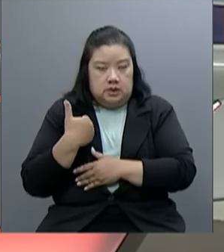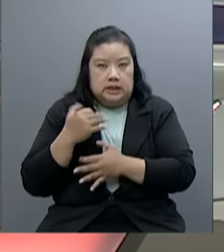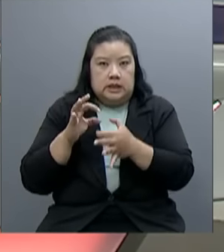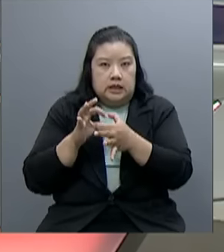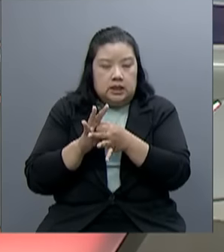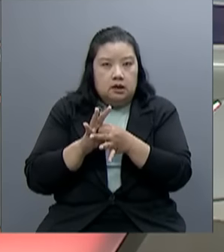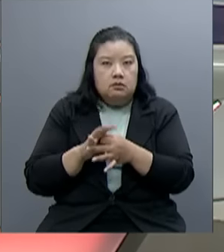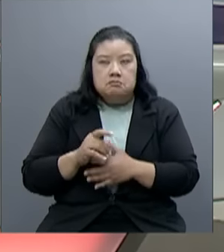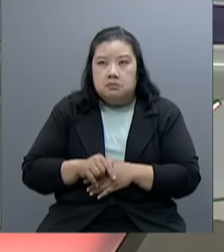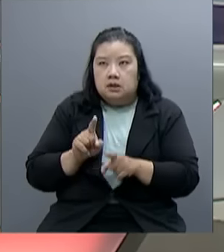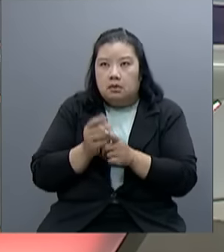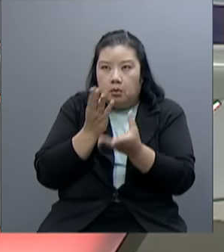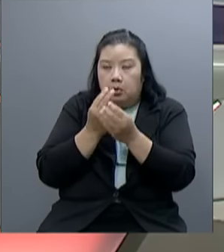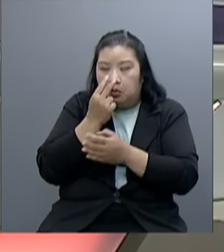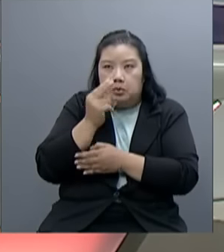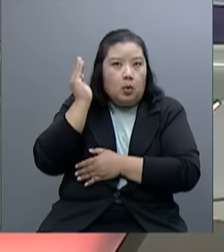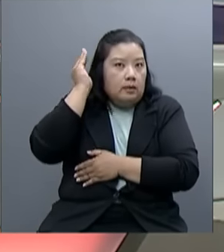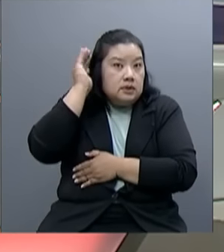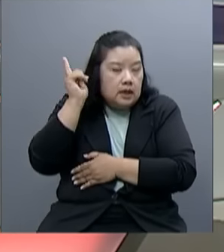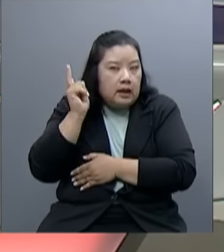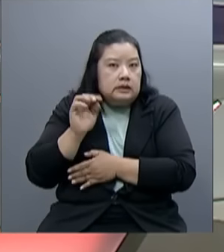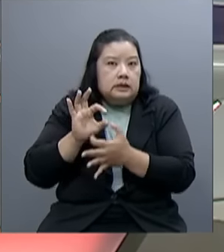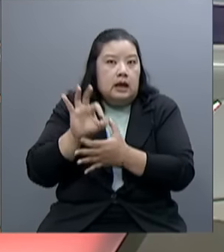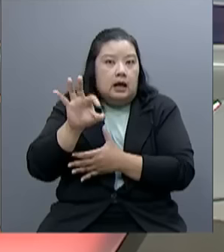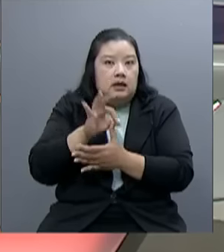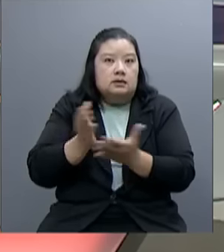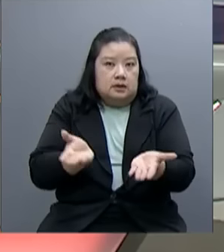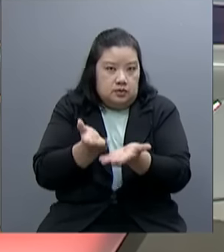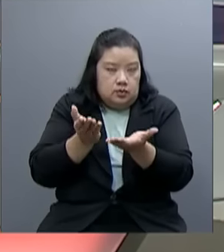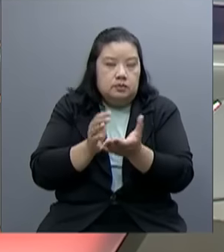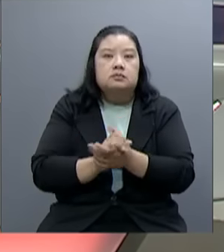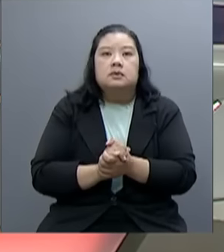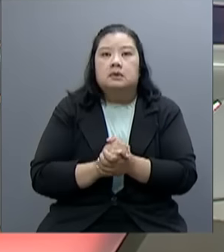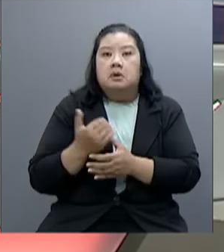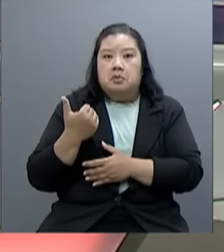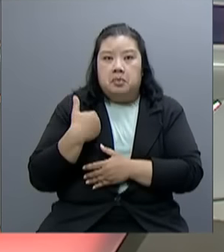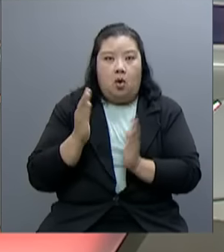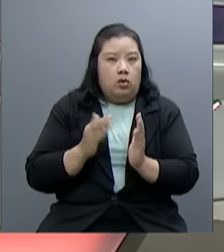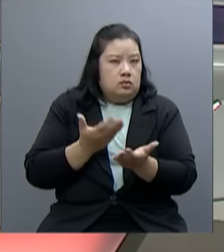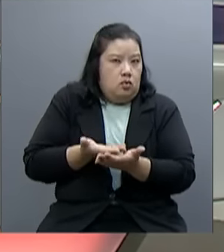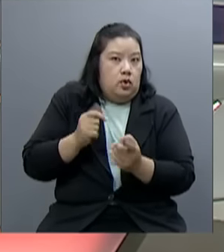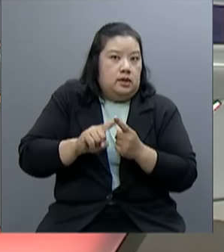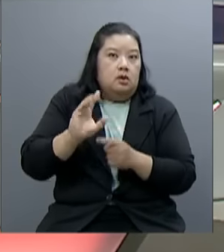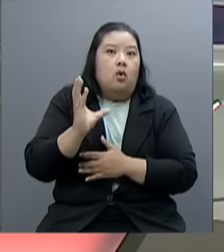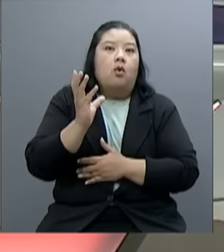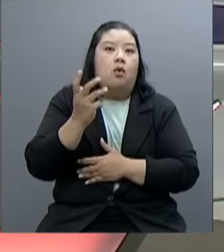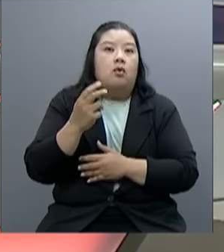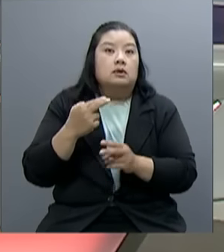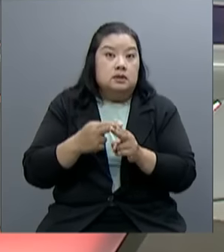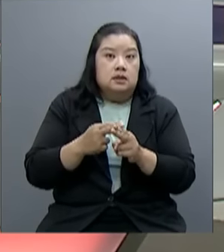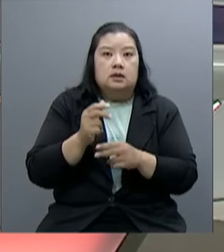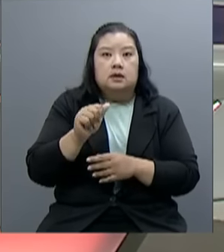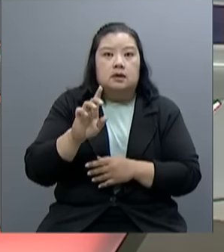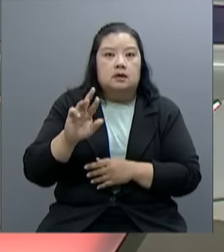หลายที่จะมาแสดงตัวสนับสนุนนะคะอีลอนมาสกเองเนี่ยมหาเศรษฐีอันดับ 1ของโลกเราทราบกันอยู่แล้วว่าตอนนี้เนี่ยเขาเปลี่ยนมา